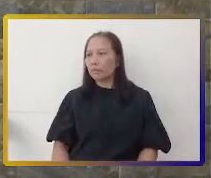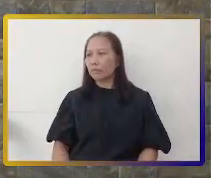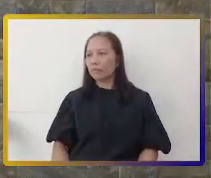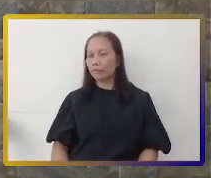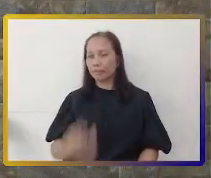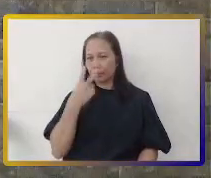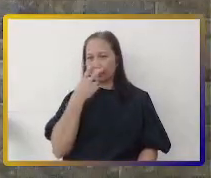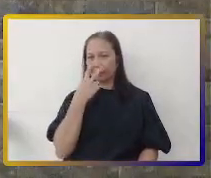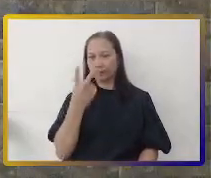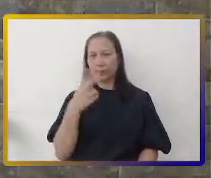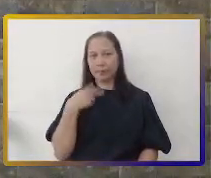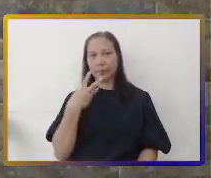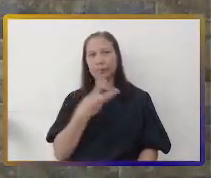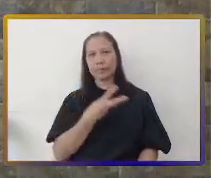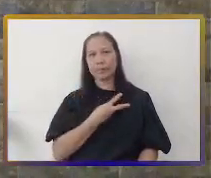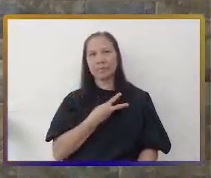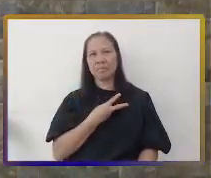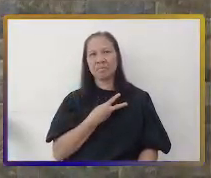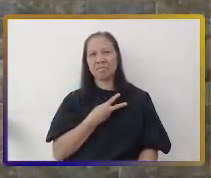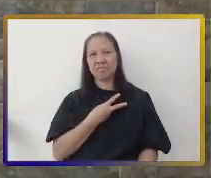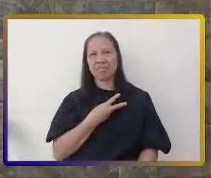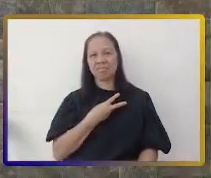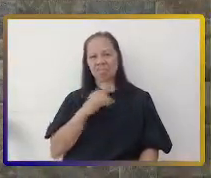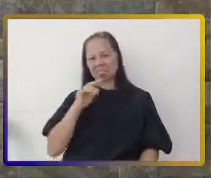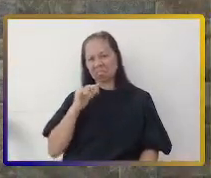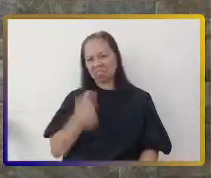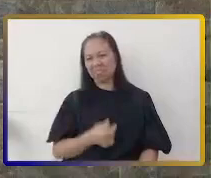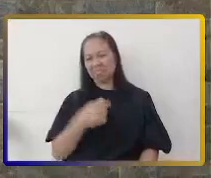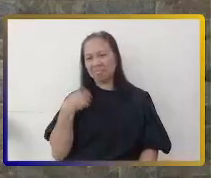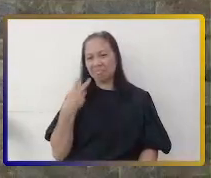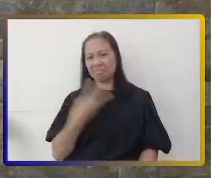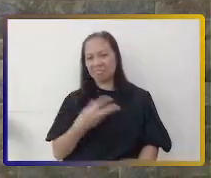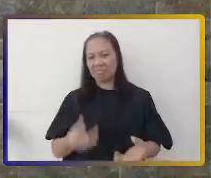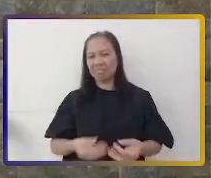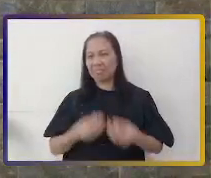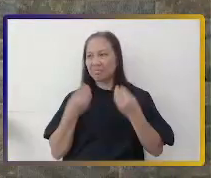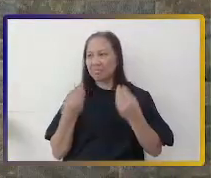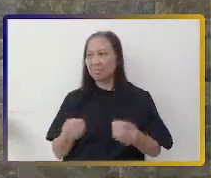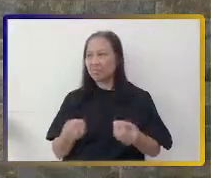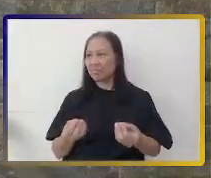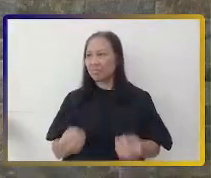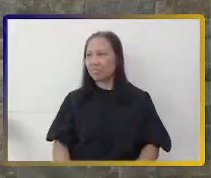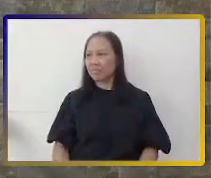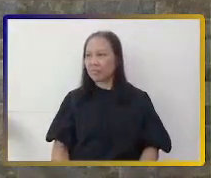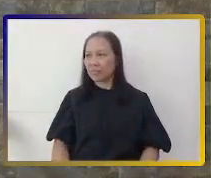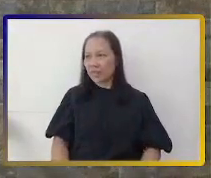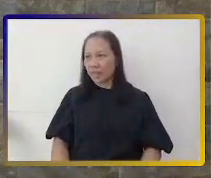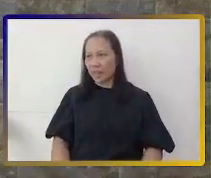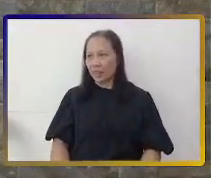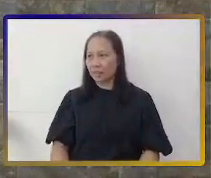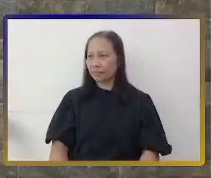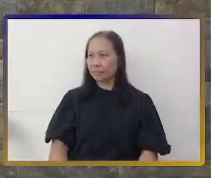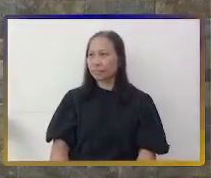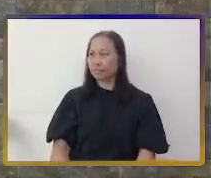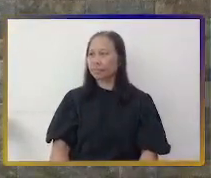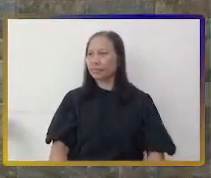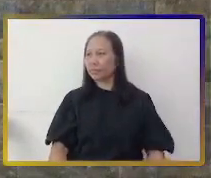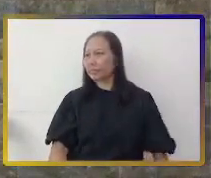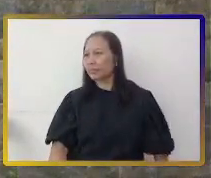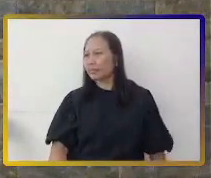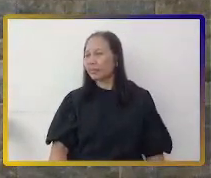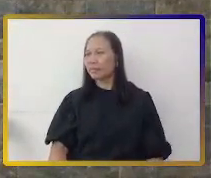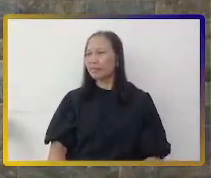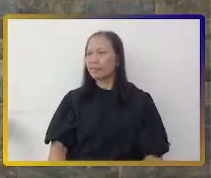niyo po minsan nanghihinayang tayo parang ganito po yan e Okay paki lang po yung bata para ah ano hindi siya